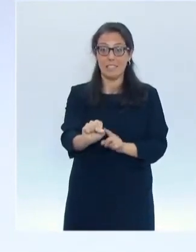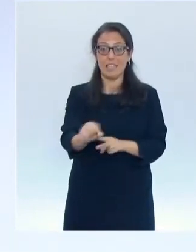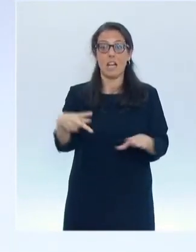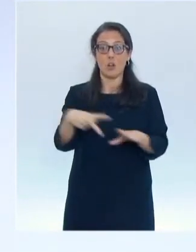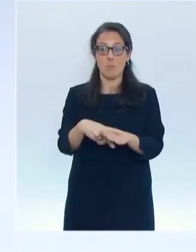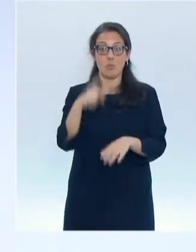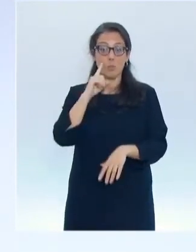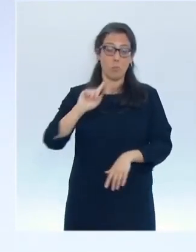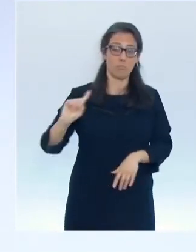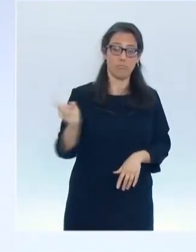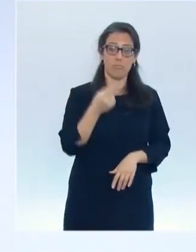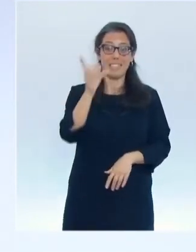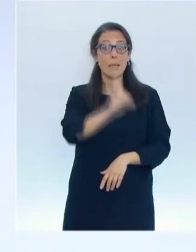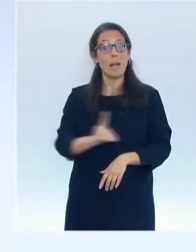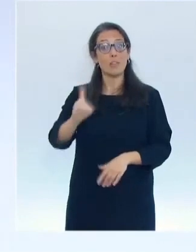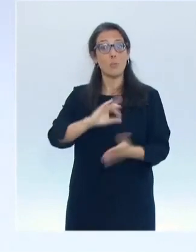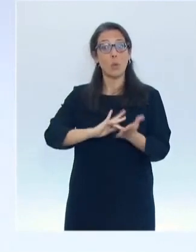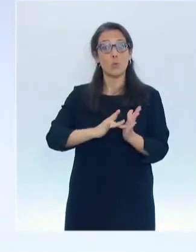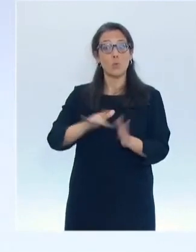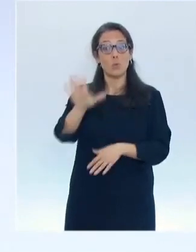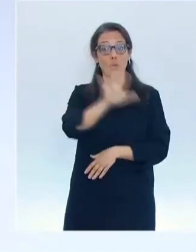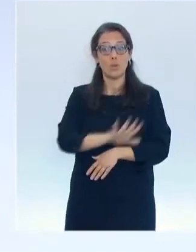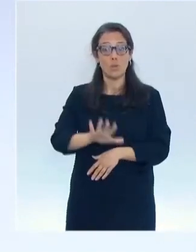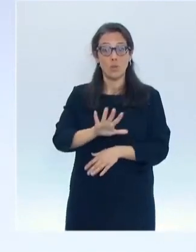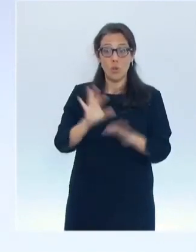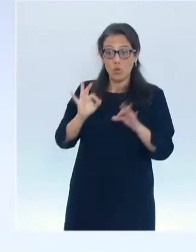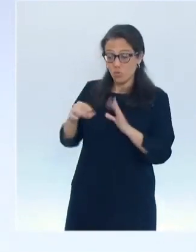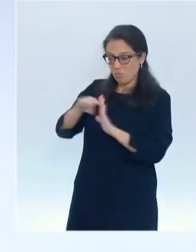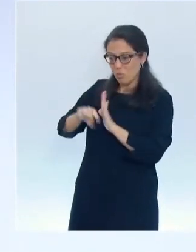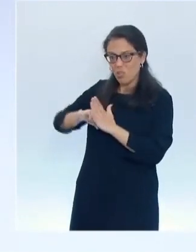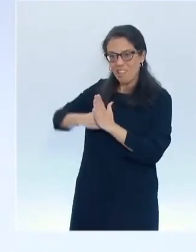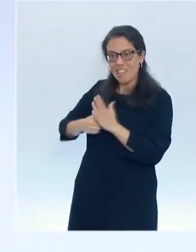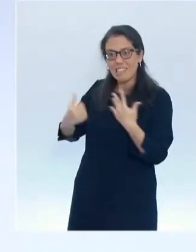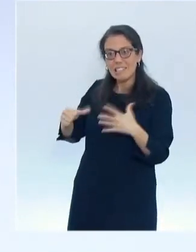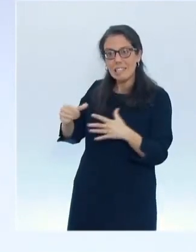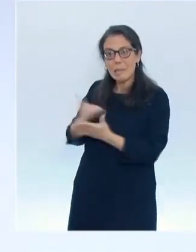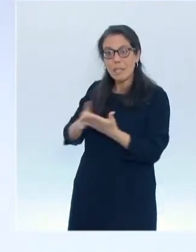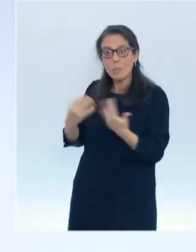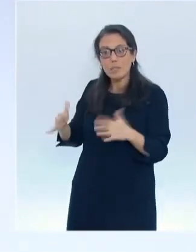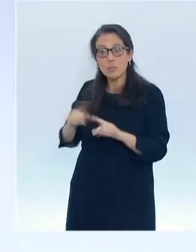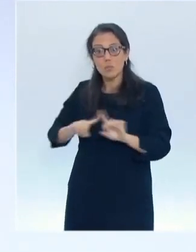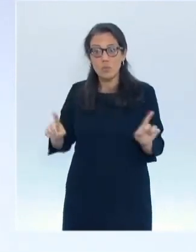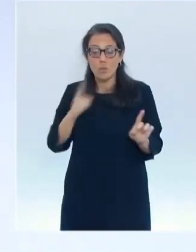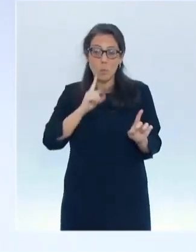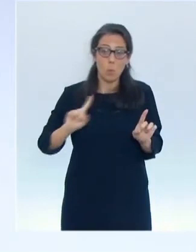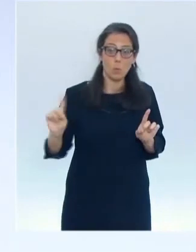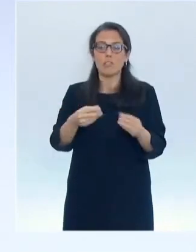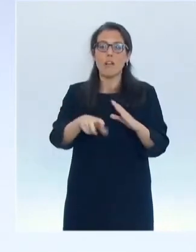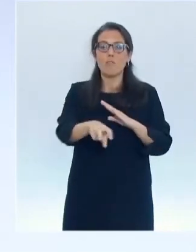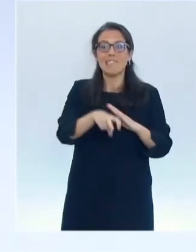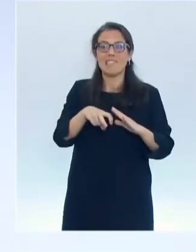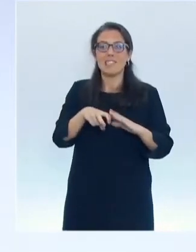encore être critiqués mais une chambre d'hôpital ça se construit pas en deux minutes donc système d ma foi on fait comme on peut